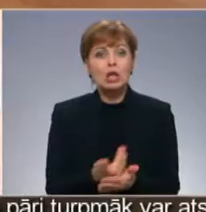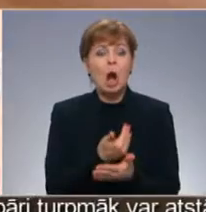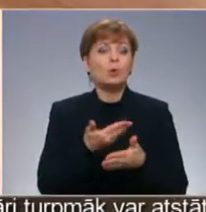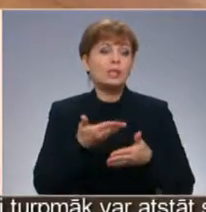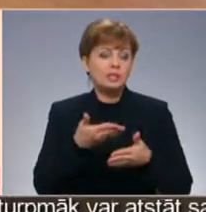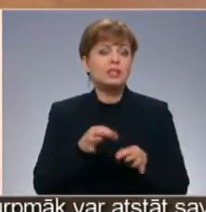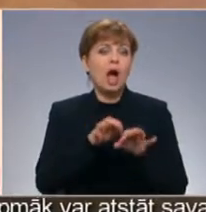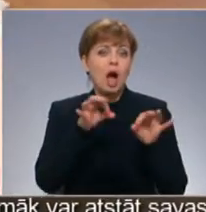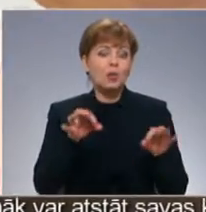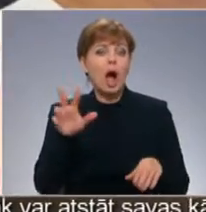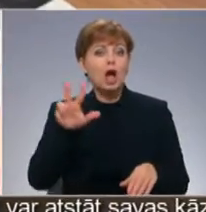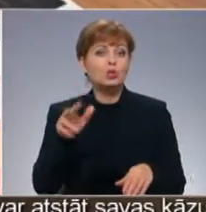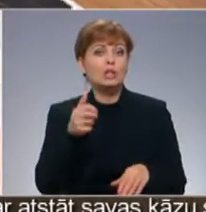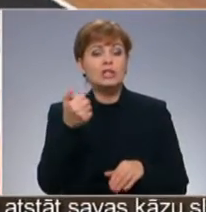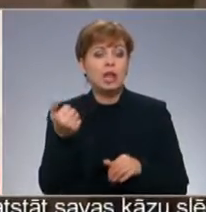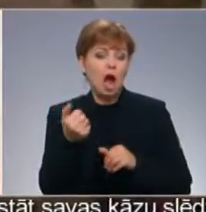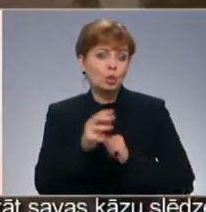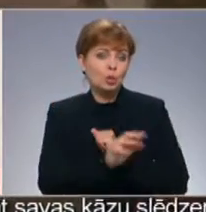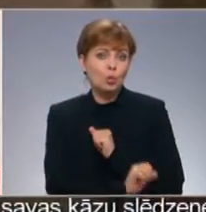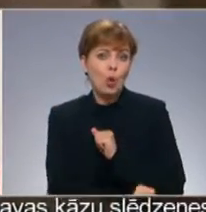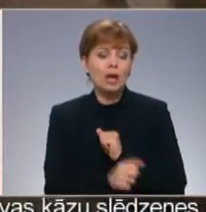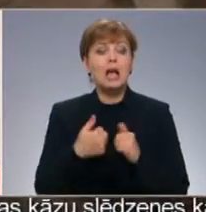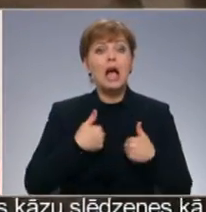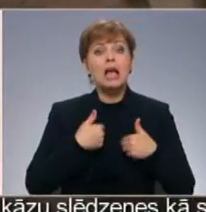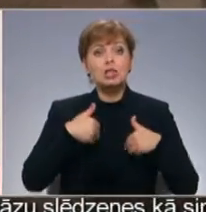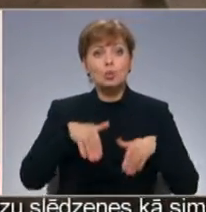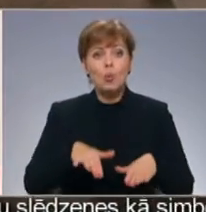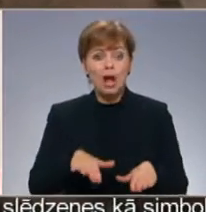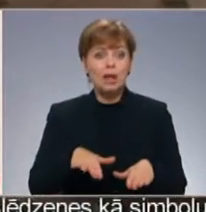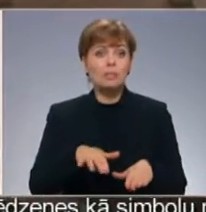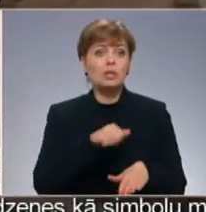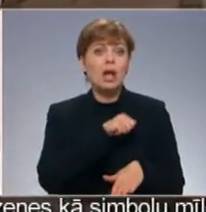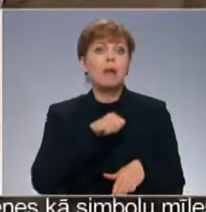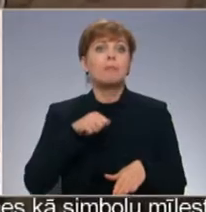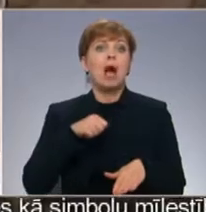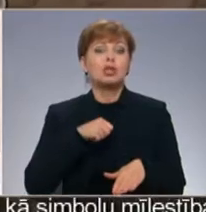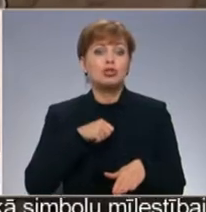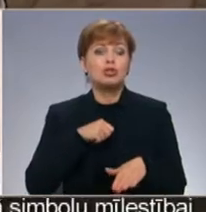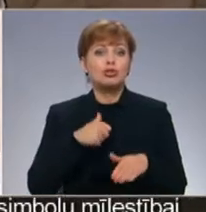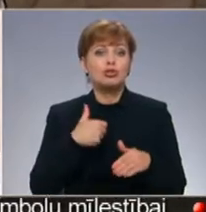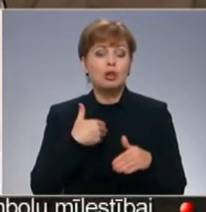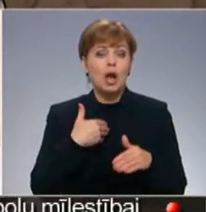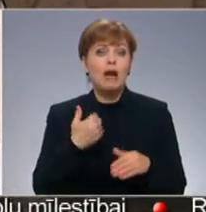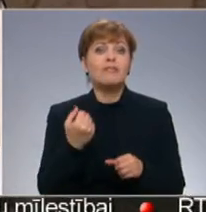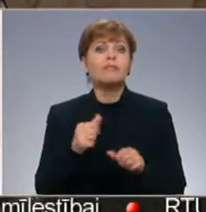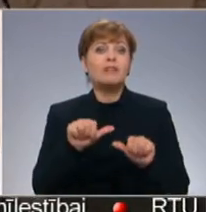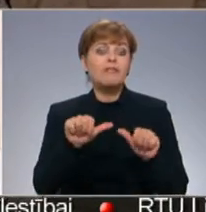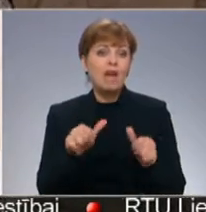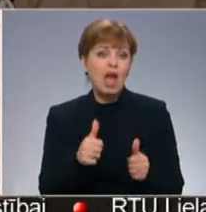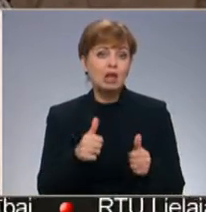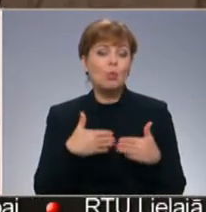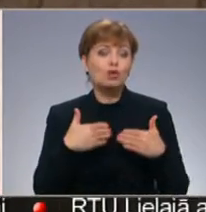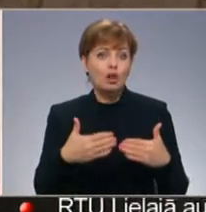atzimis 80. Gadu nogalē. Es nolēmu, ka es darināšu pati savu tautu starpu. Tad es meklēju,